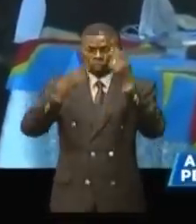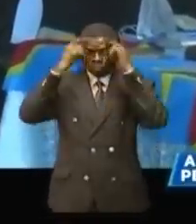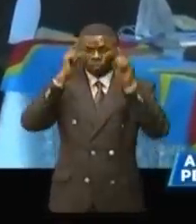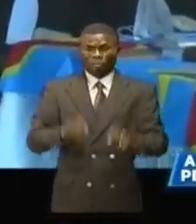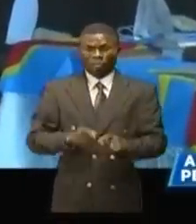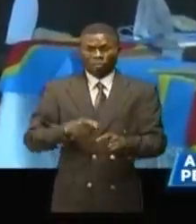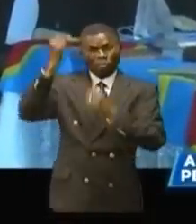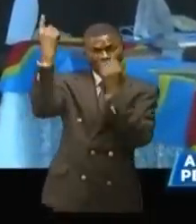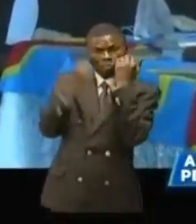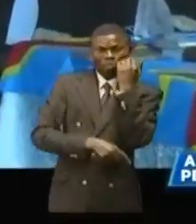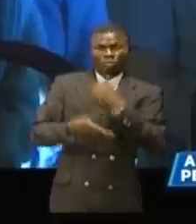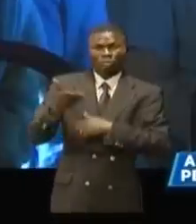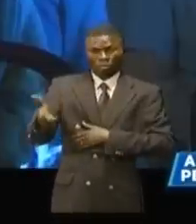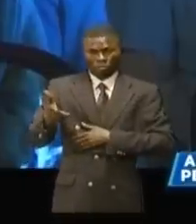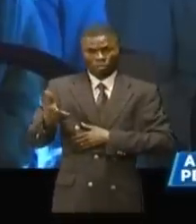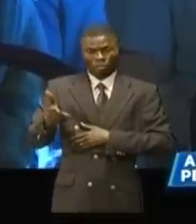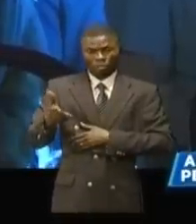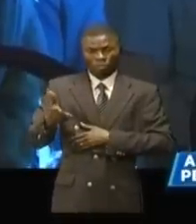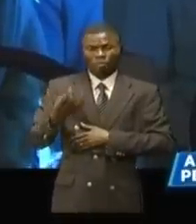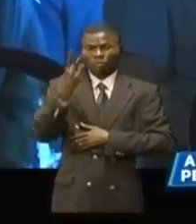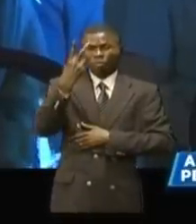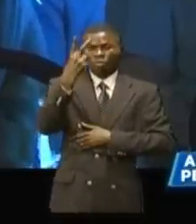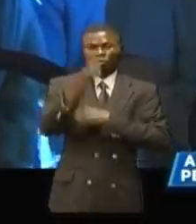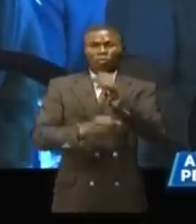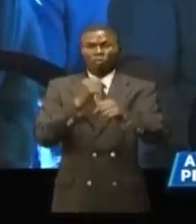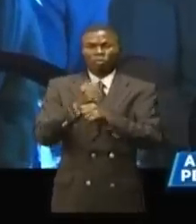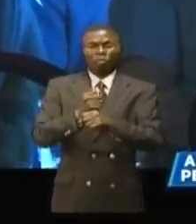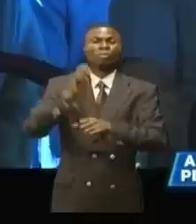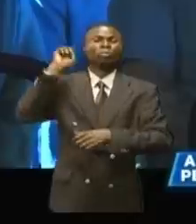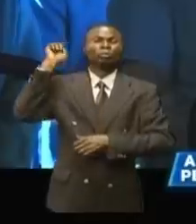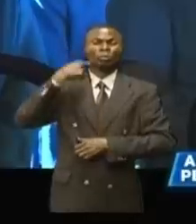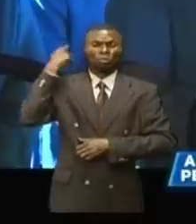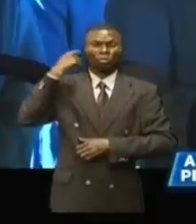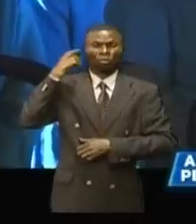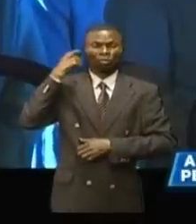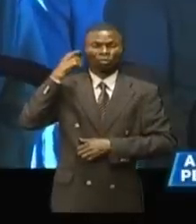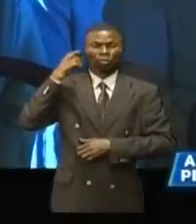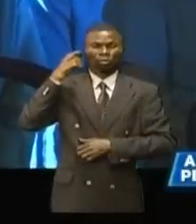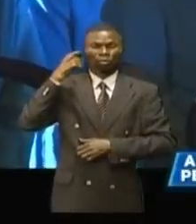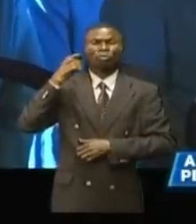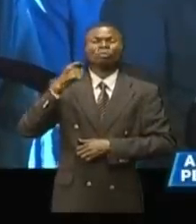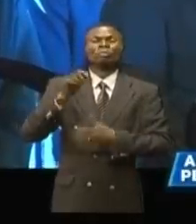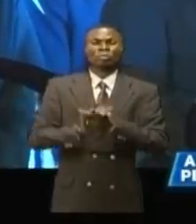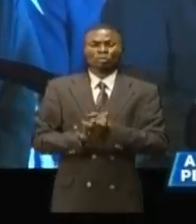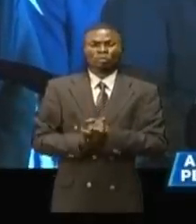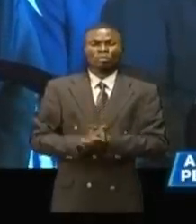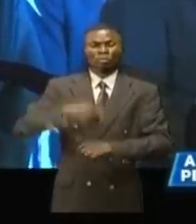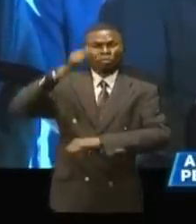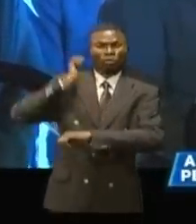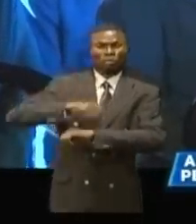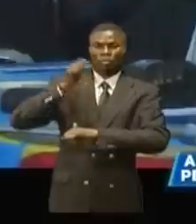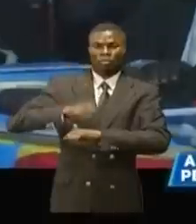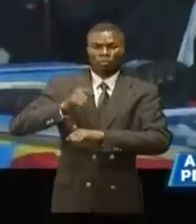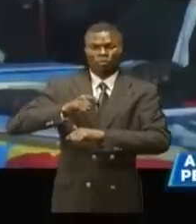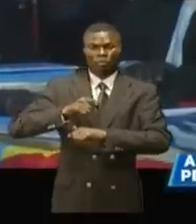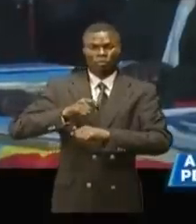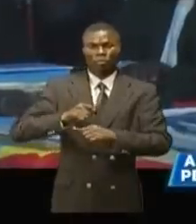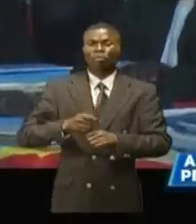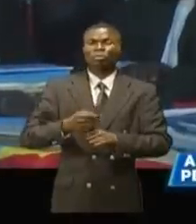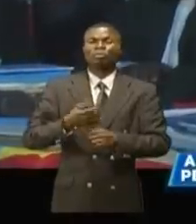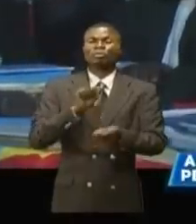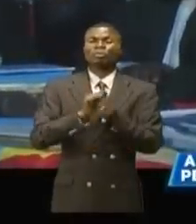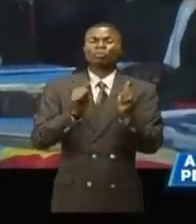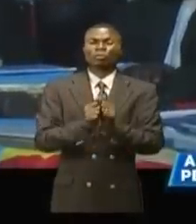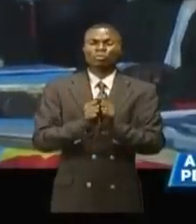cette affaire est celle de 2 ans de prison avec sursis infligé à demoiselle Creda. Le tribunal n'a pas trouvé de graves indices